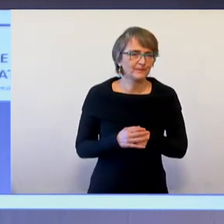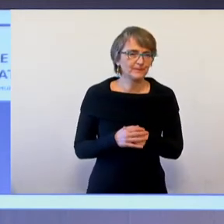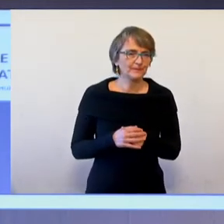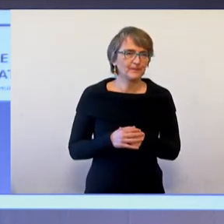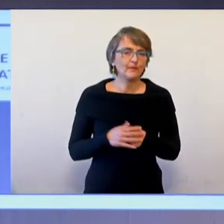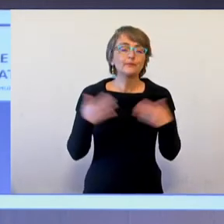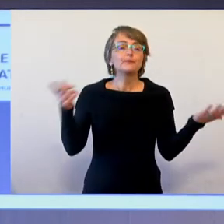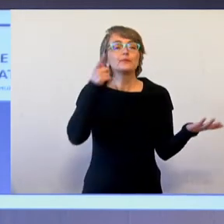Monsieur le maire,